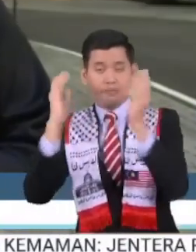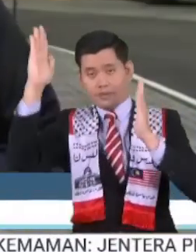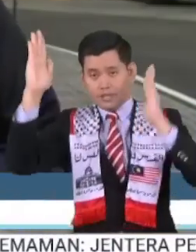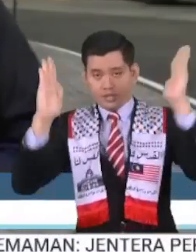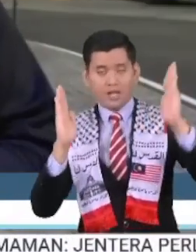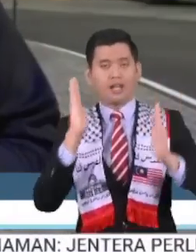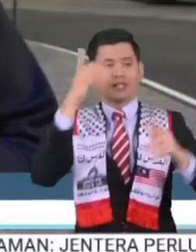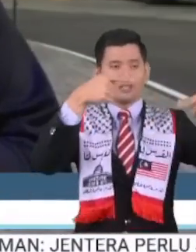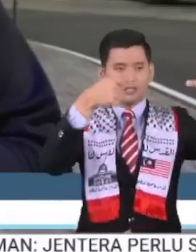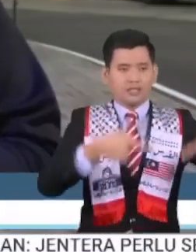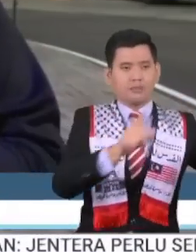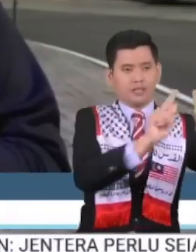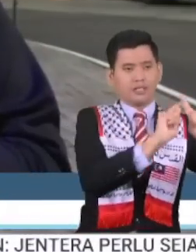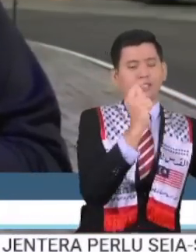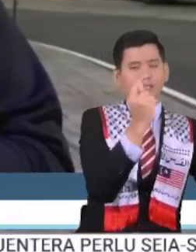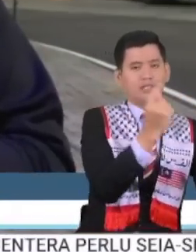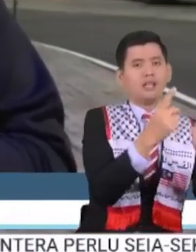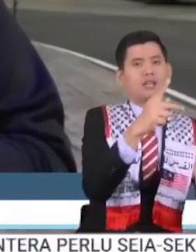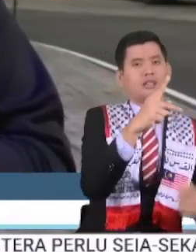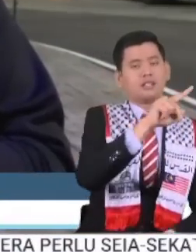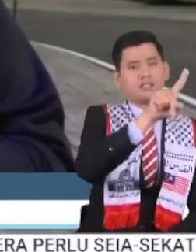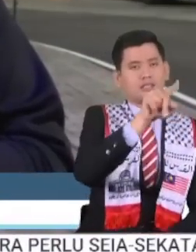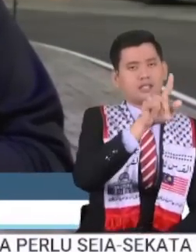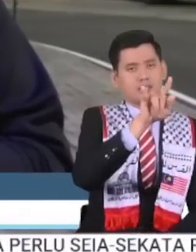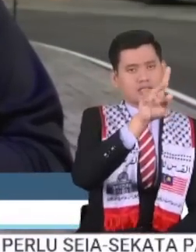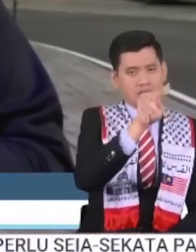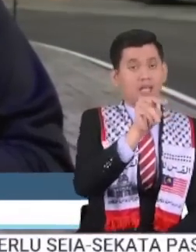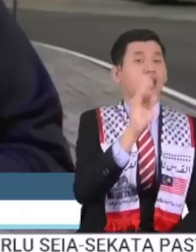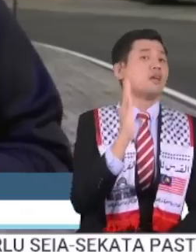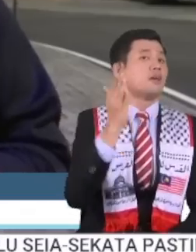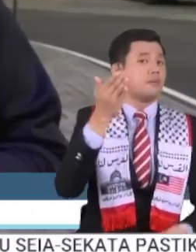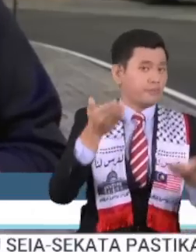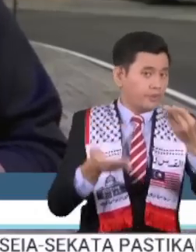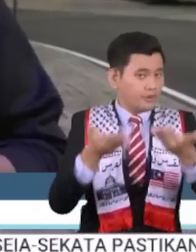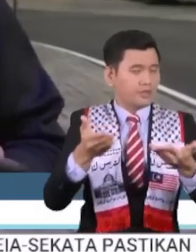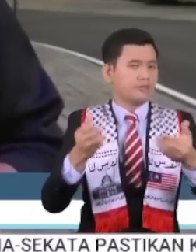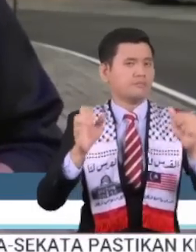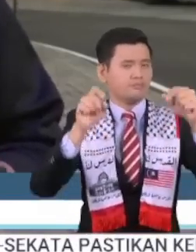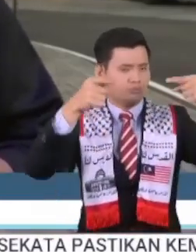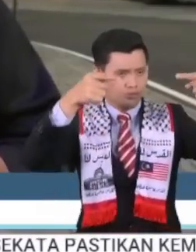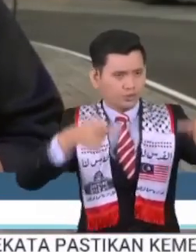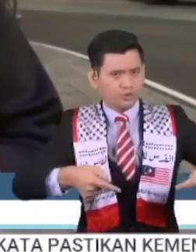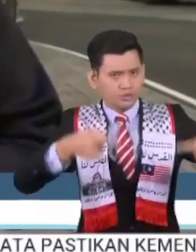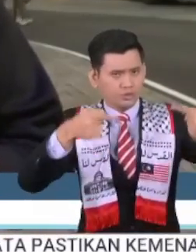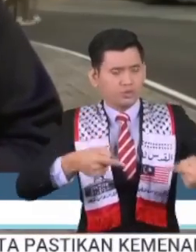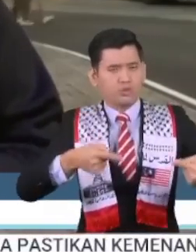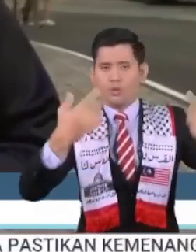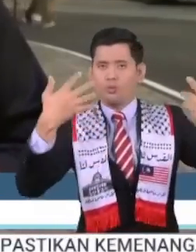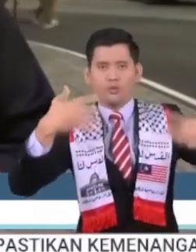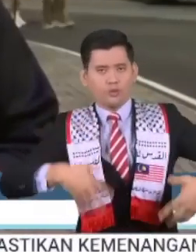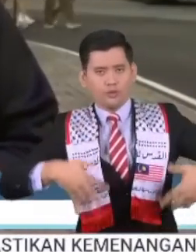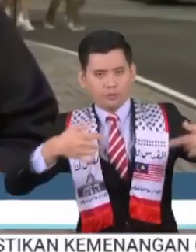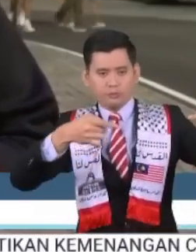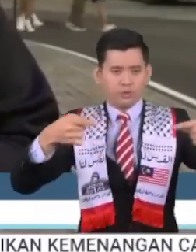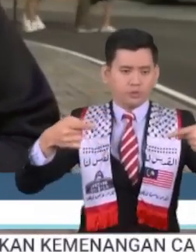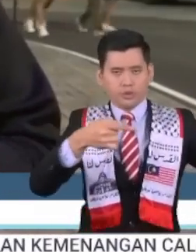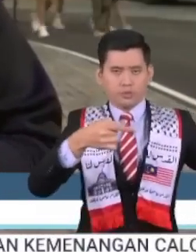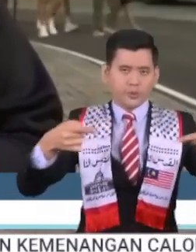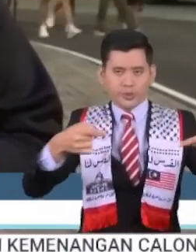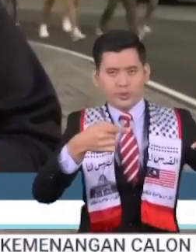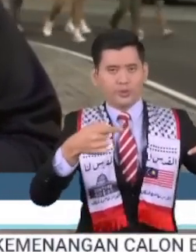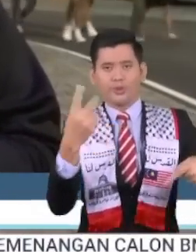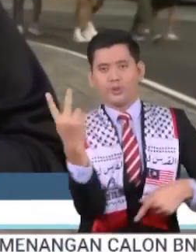ranking ke-96 dunia yang diramalkan akan memberikan saingan sengit kepada pasukan